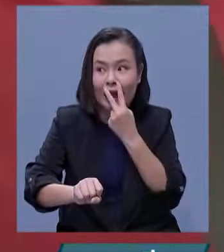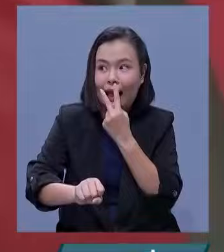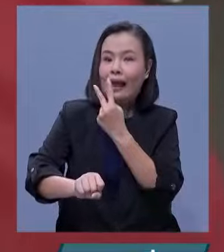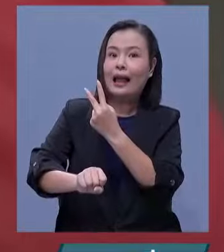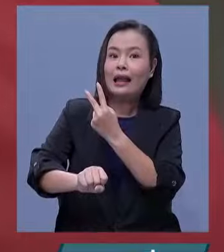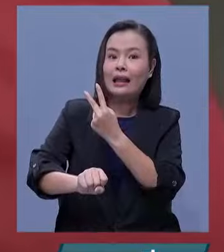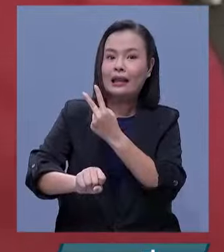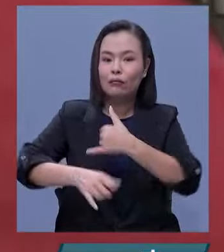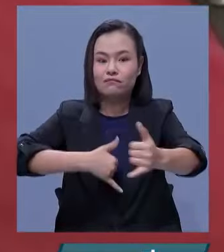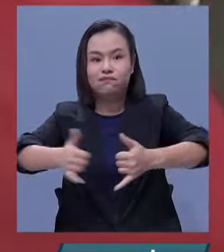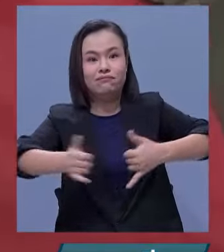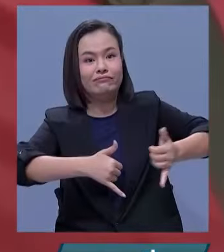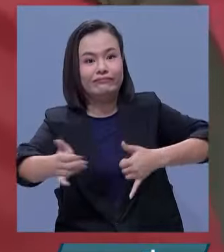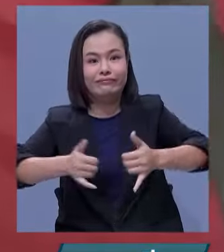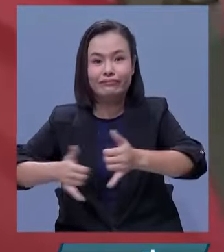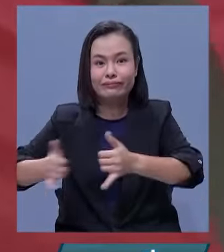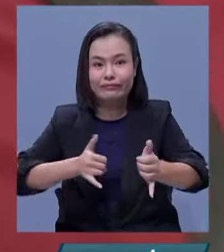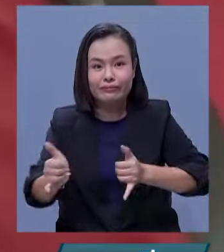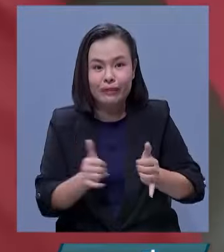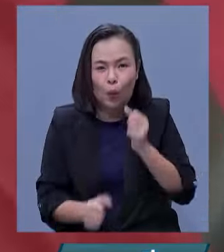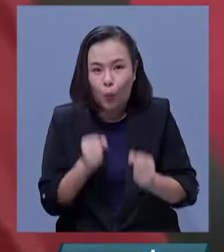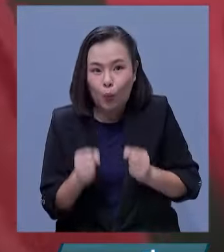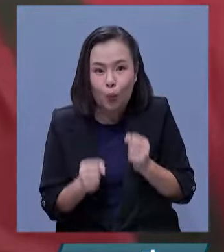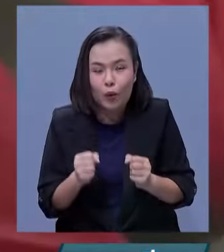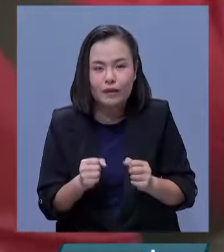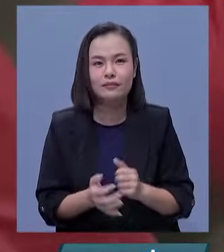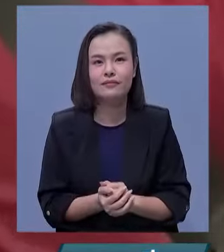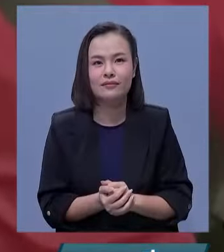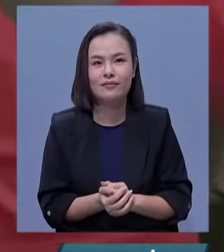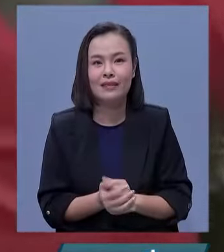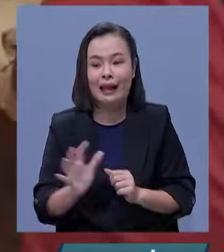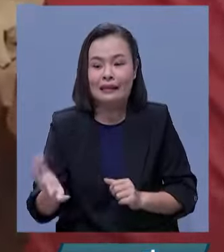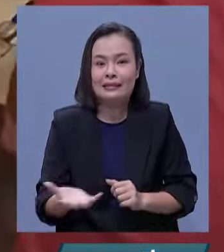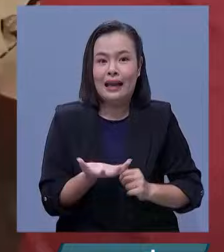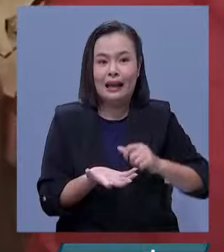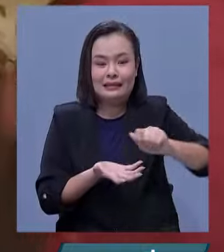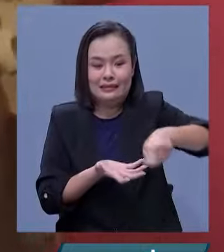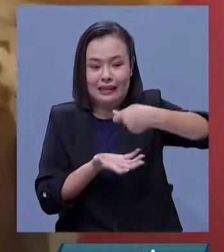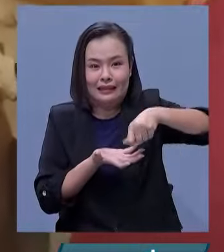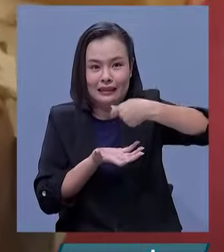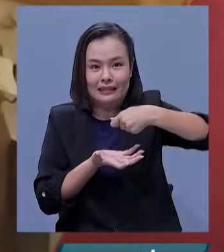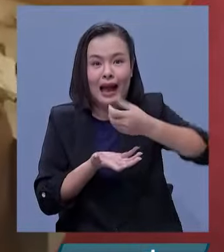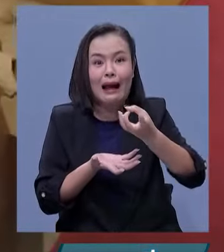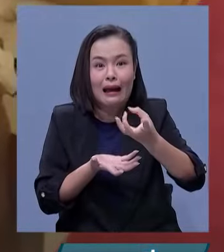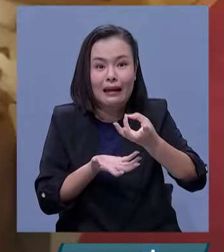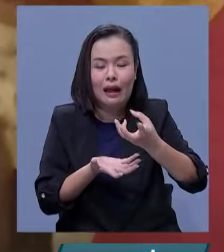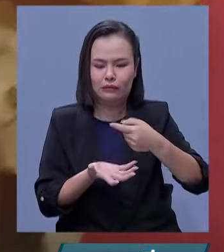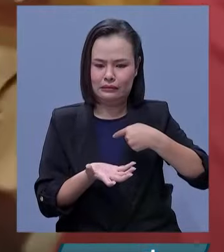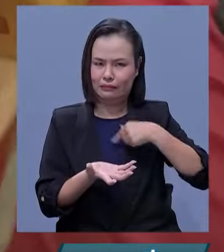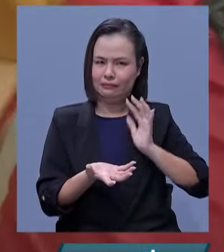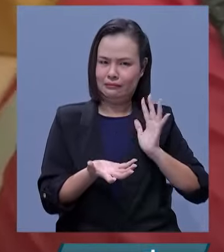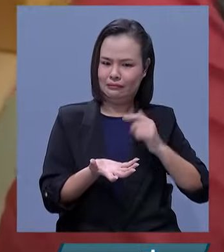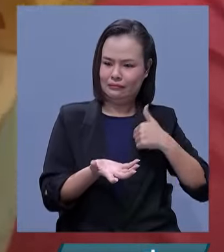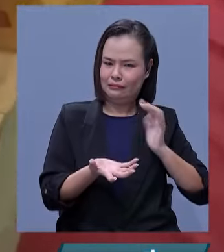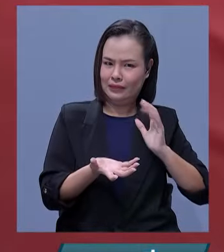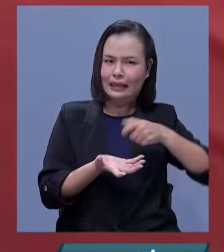ที่แตกกระเจิงคนละทิศละทางนะครับบางคนไปคว้าจานตักข้าวมากินเพื่อบอกเจ้าหน้าที่ว่าฉันไม่เกี่ยว